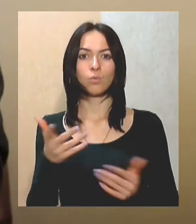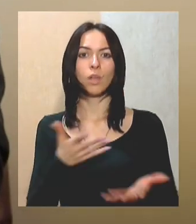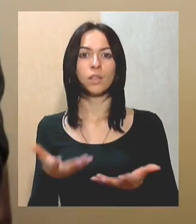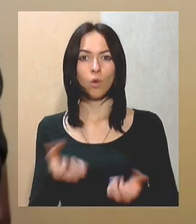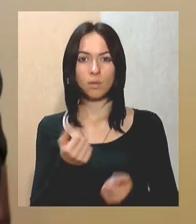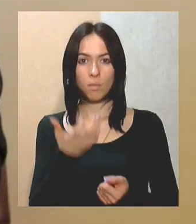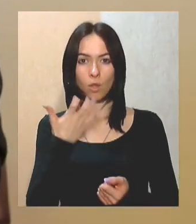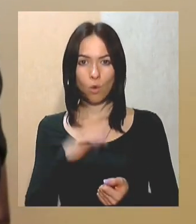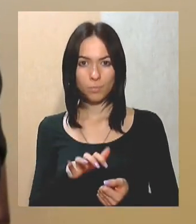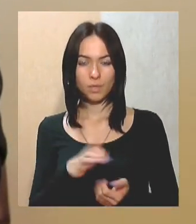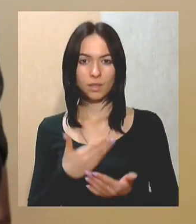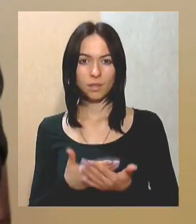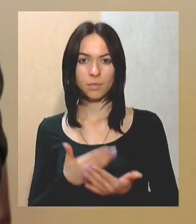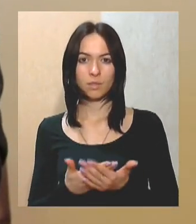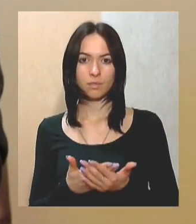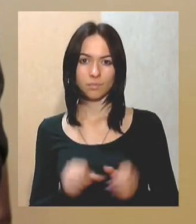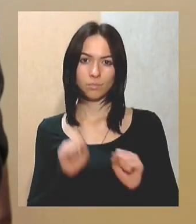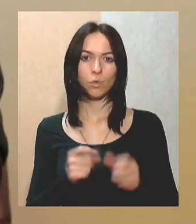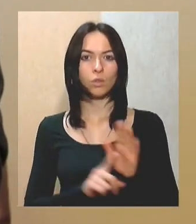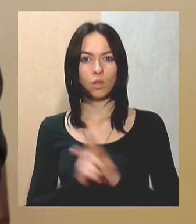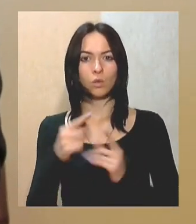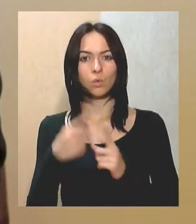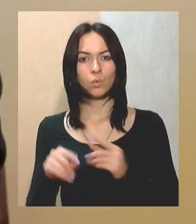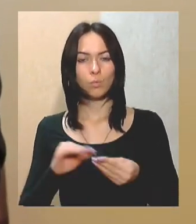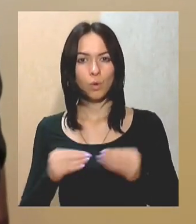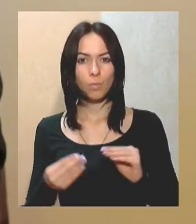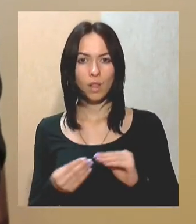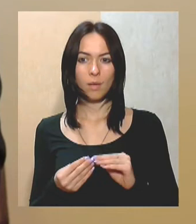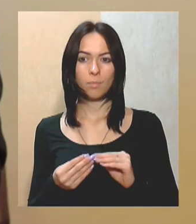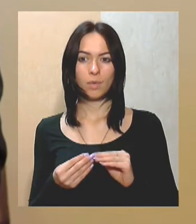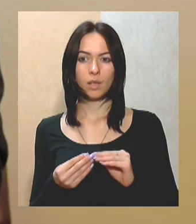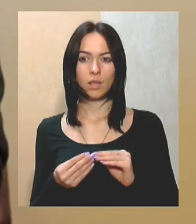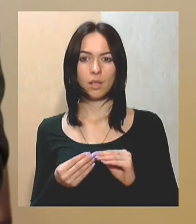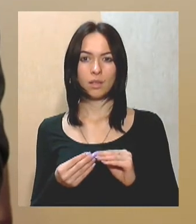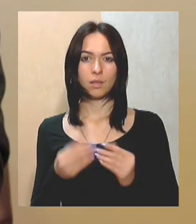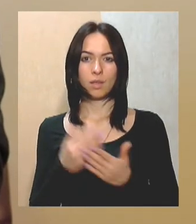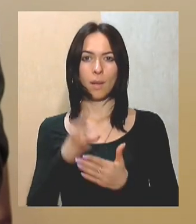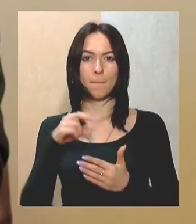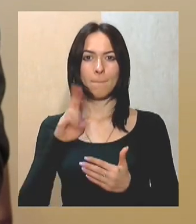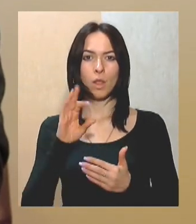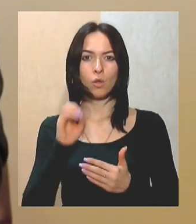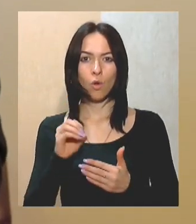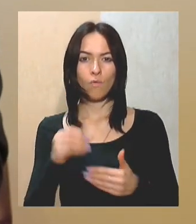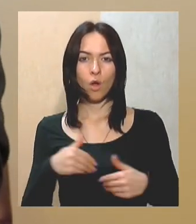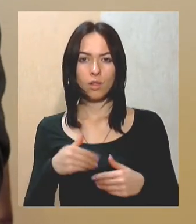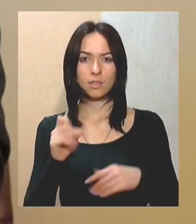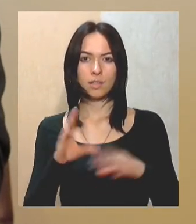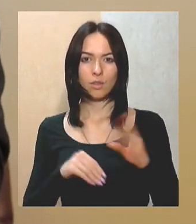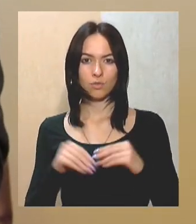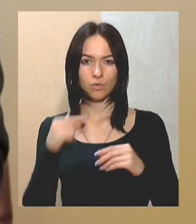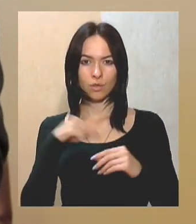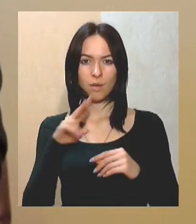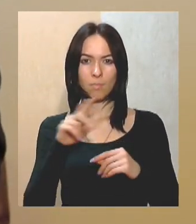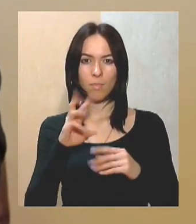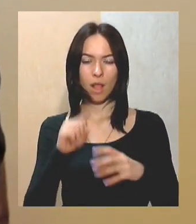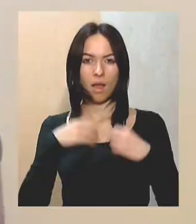опіки, можуть початися другі проблеми, білкове голодання за счет випота плазми і